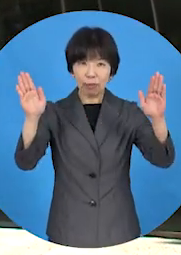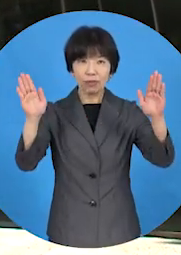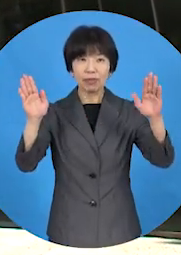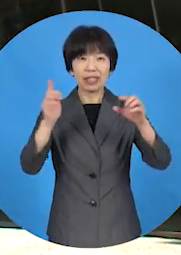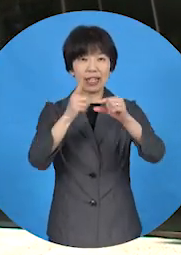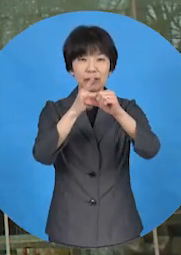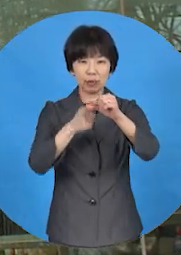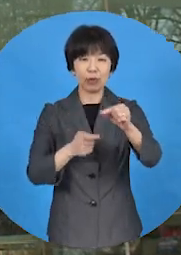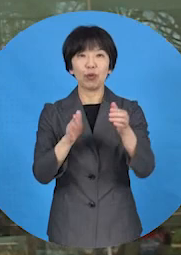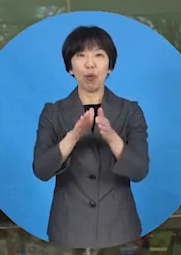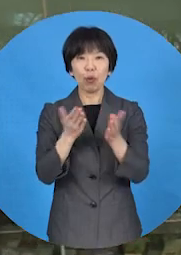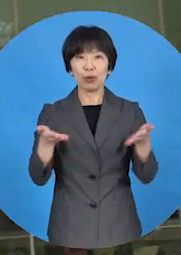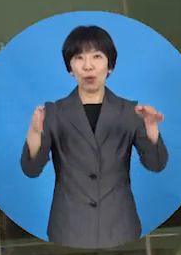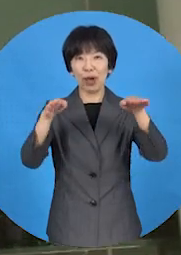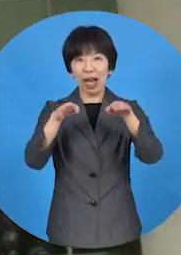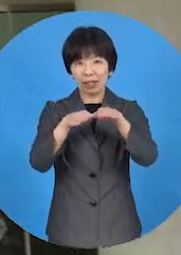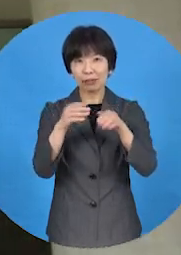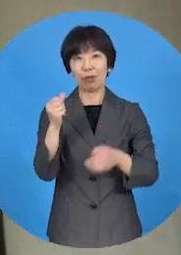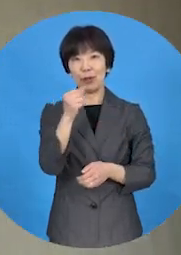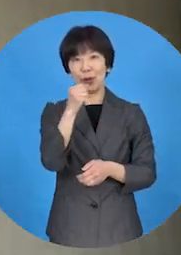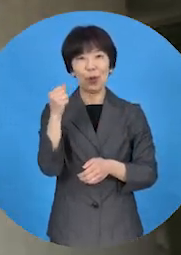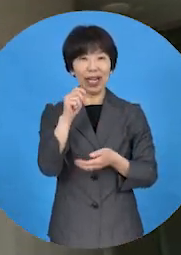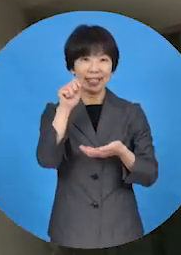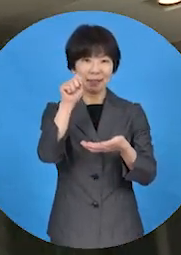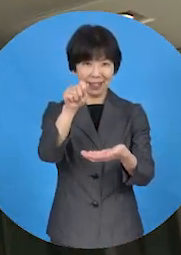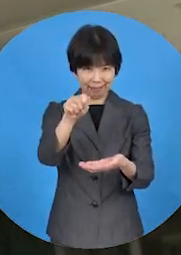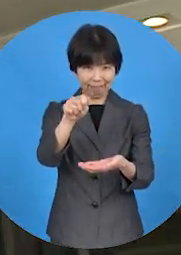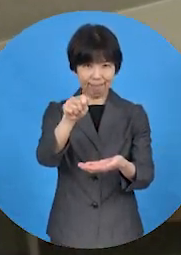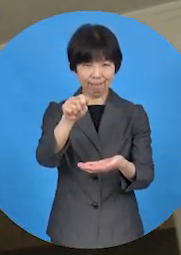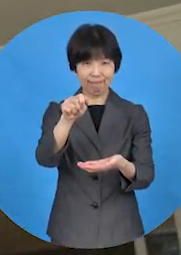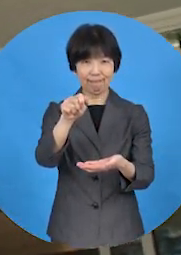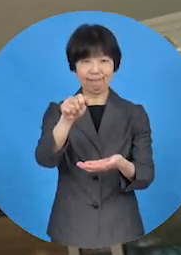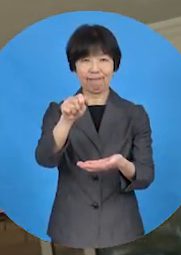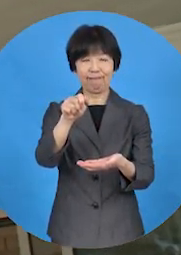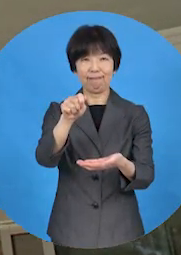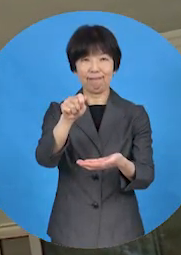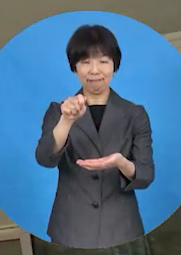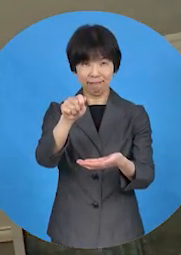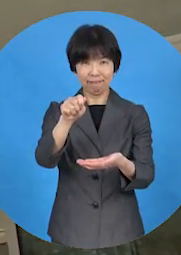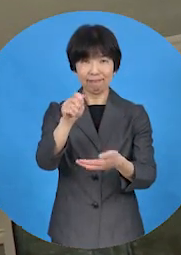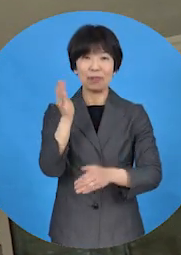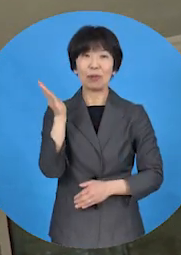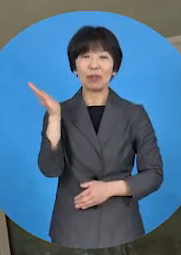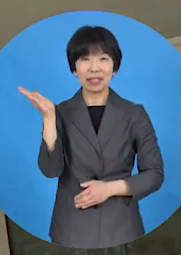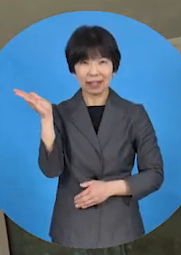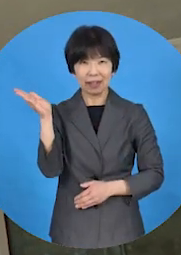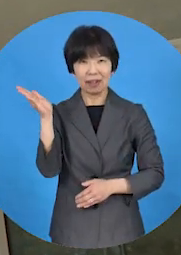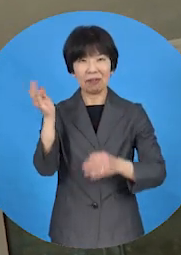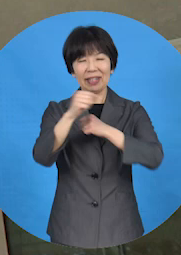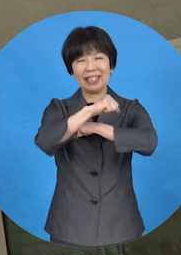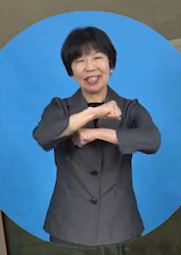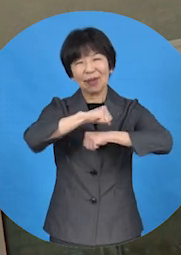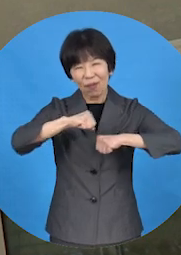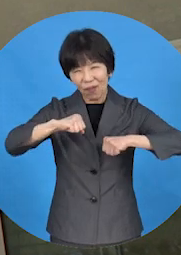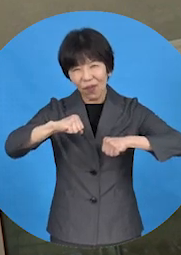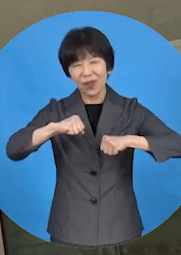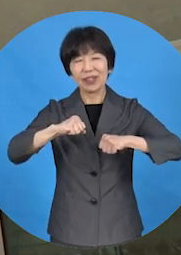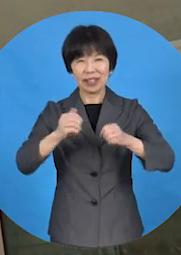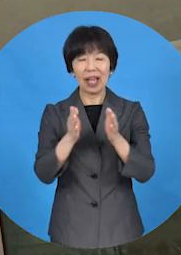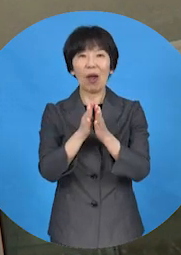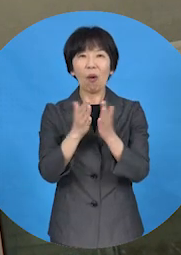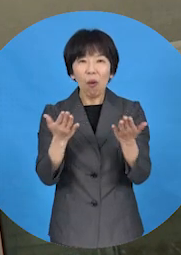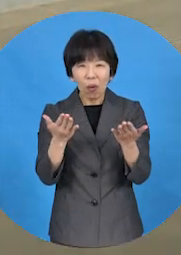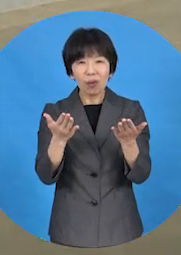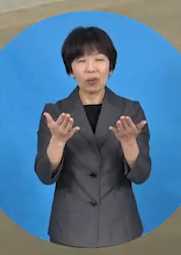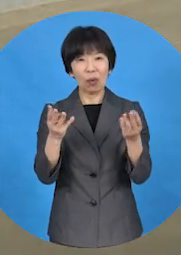区立中央図書館をご紹介します。何でも50万冊余りの蔵書を可